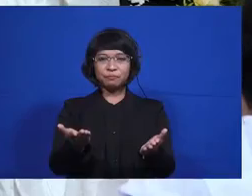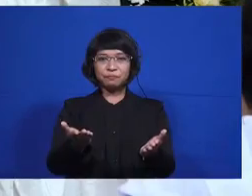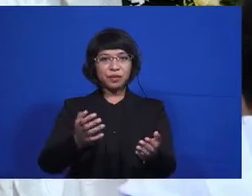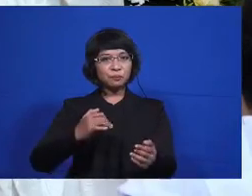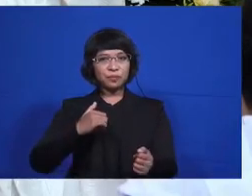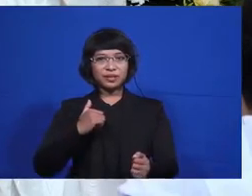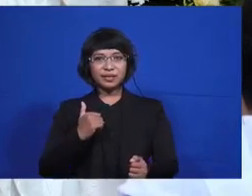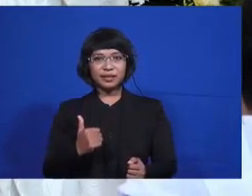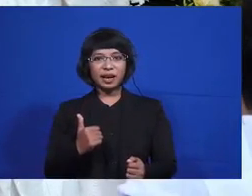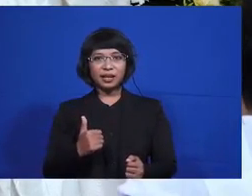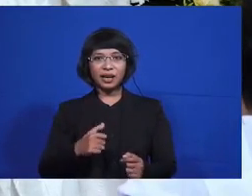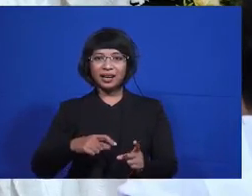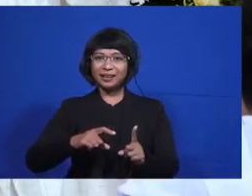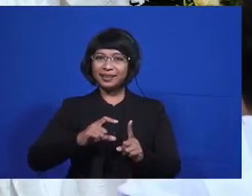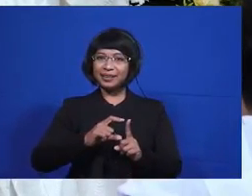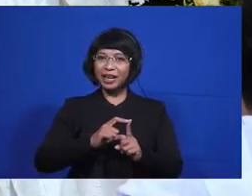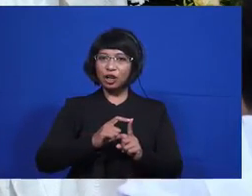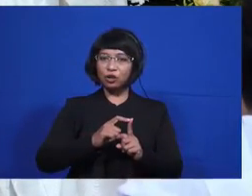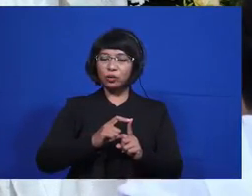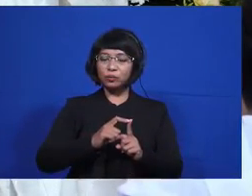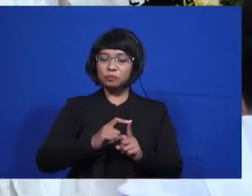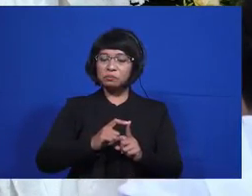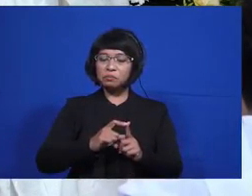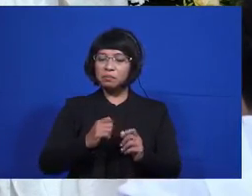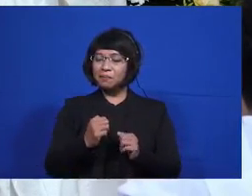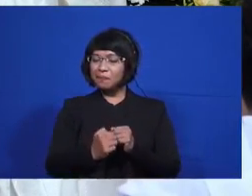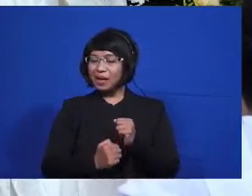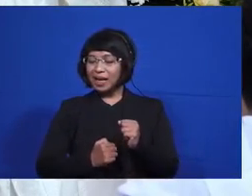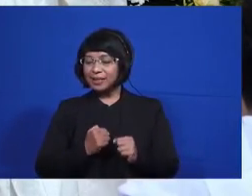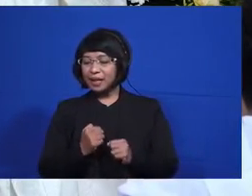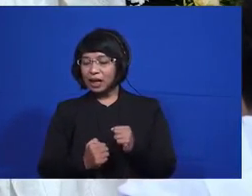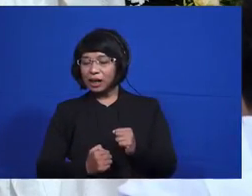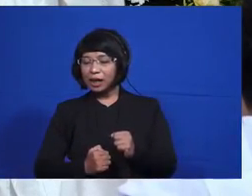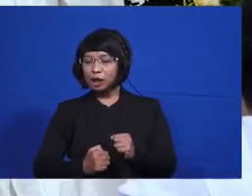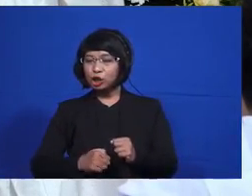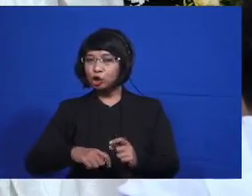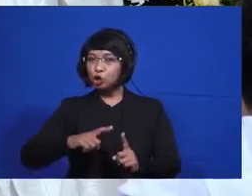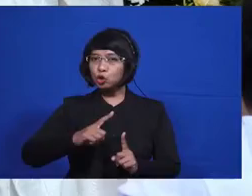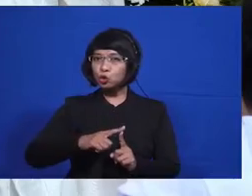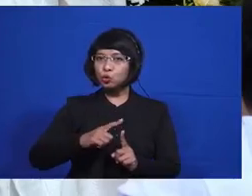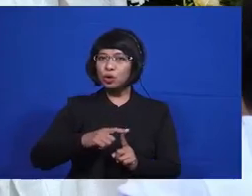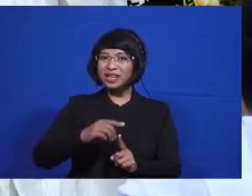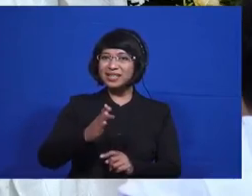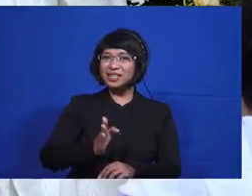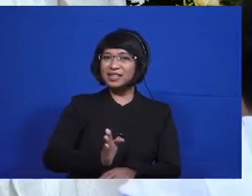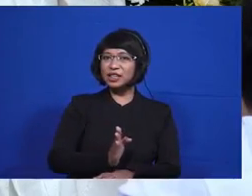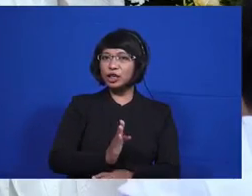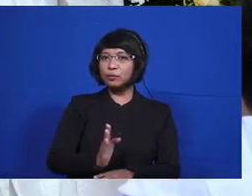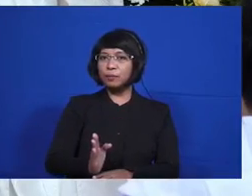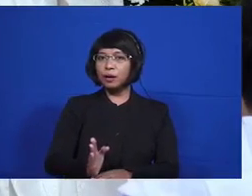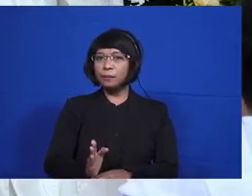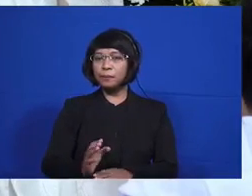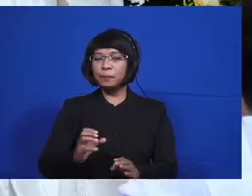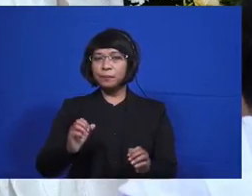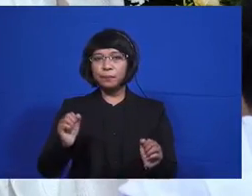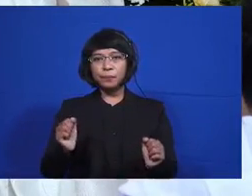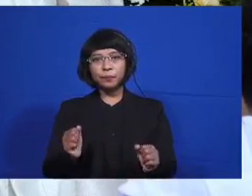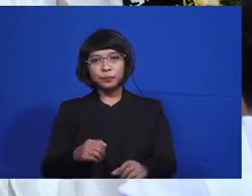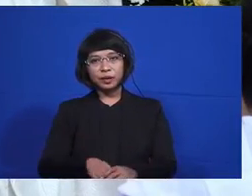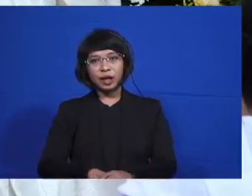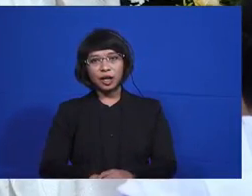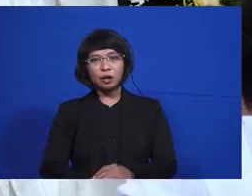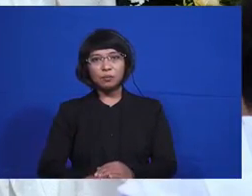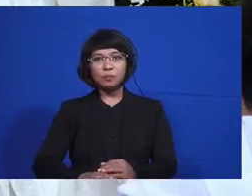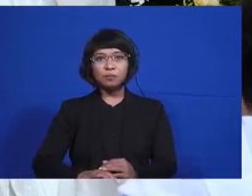Bersediakah para diakon melaksanakan tugas seorang imam dengan cermat dalam kerjasama yang setia dengan